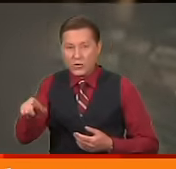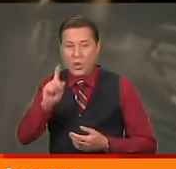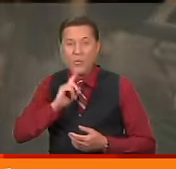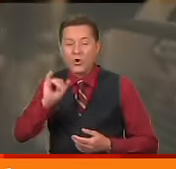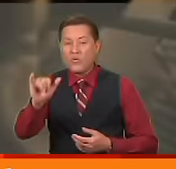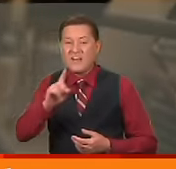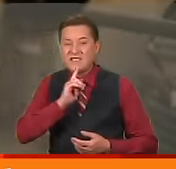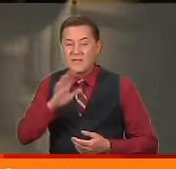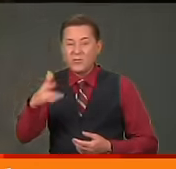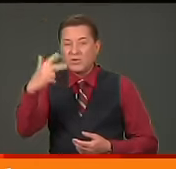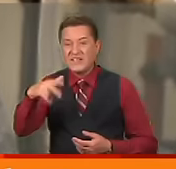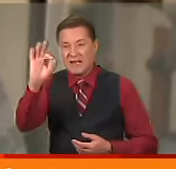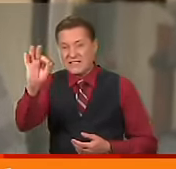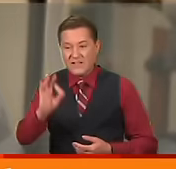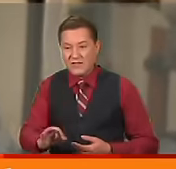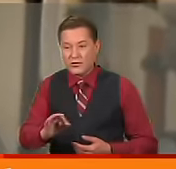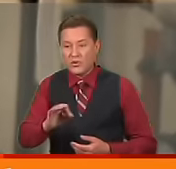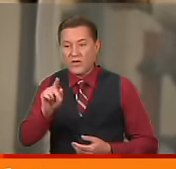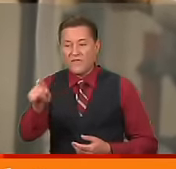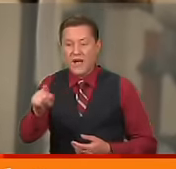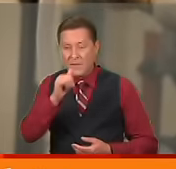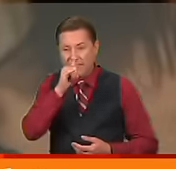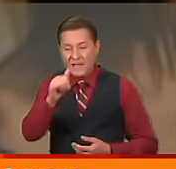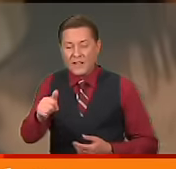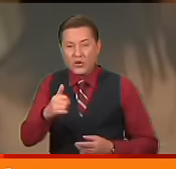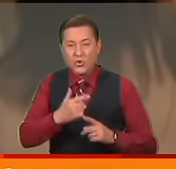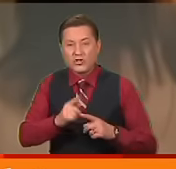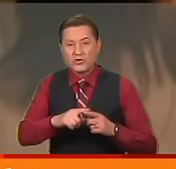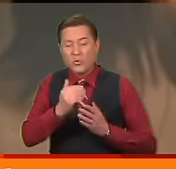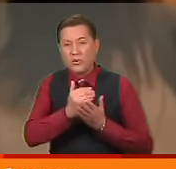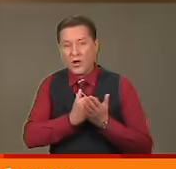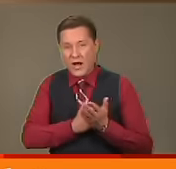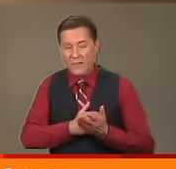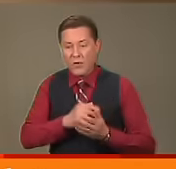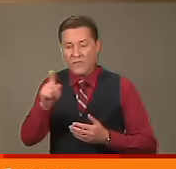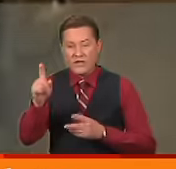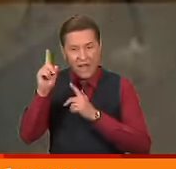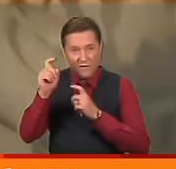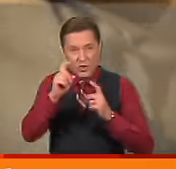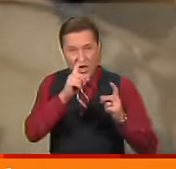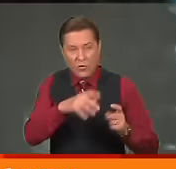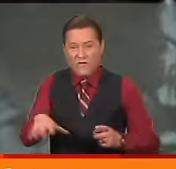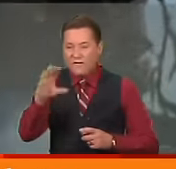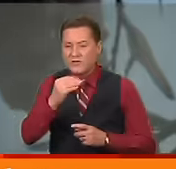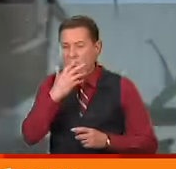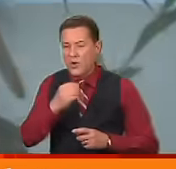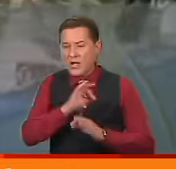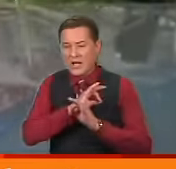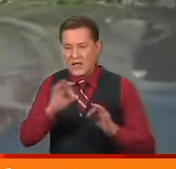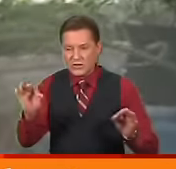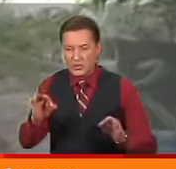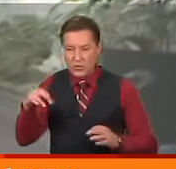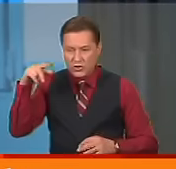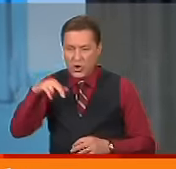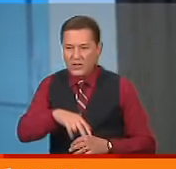буде 30%, вам не дадуть під цю програму. Олена фотографує усю красу. Теплопункт, сходові